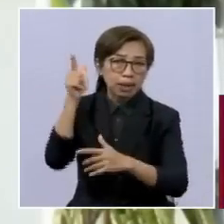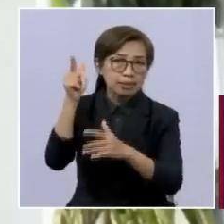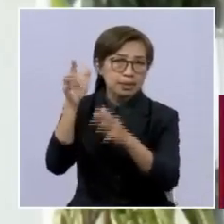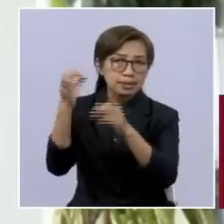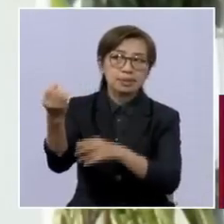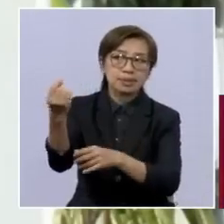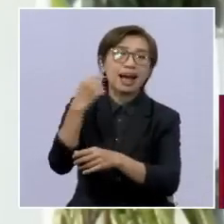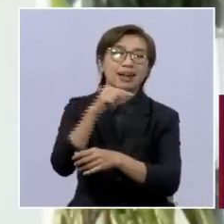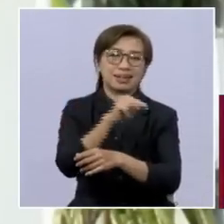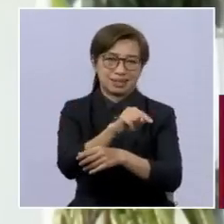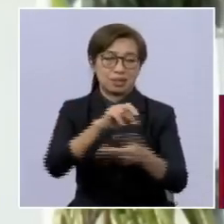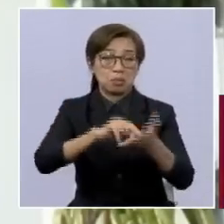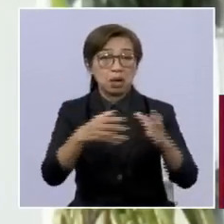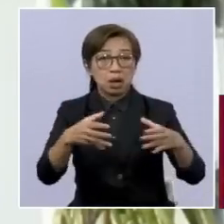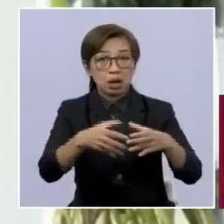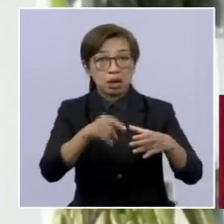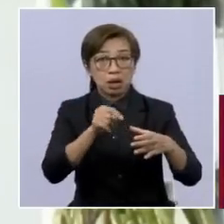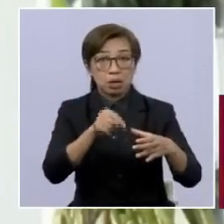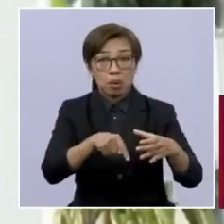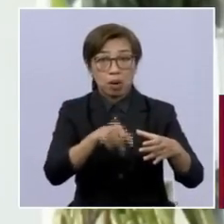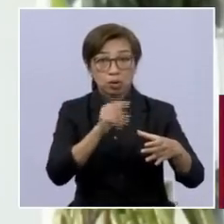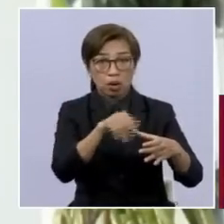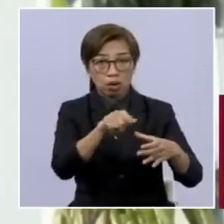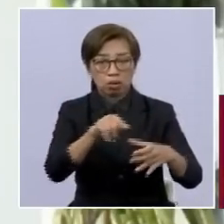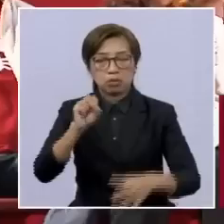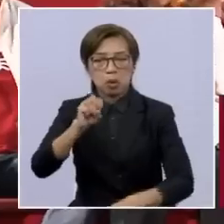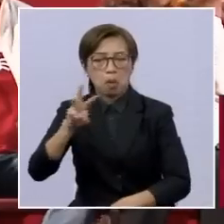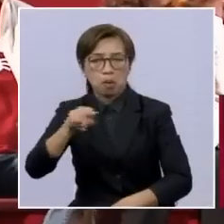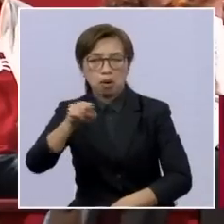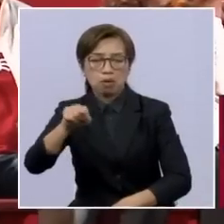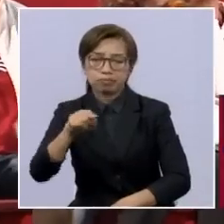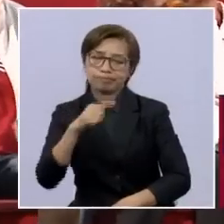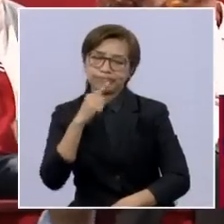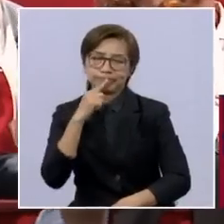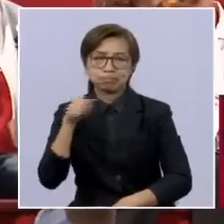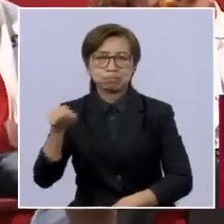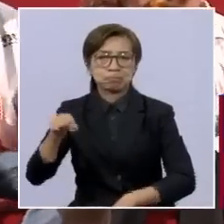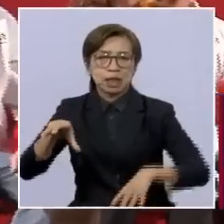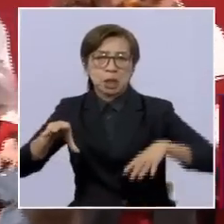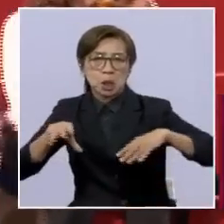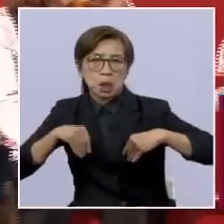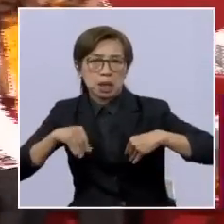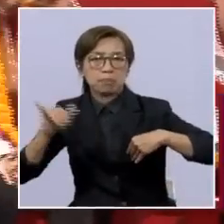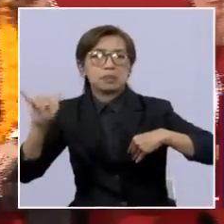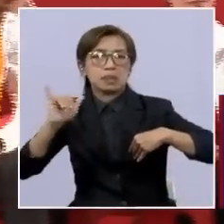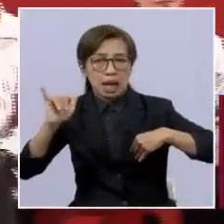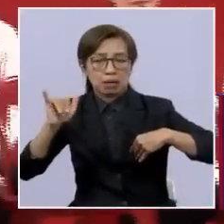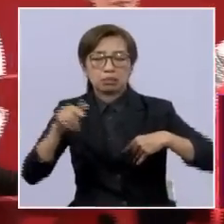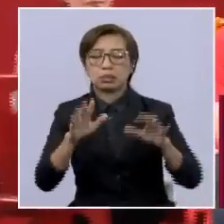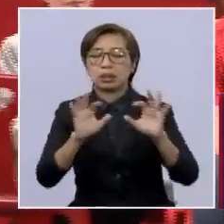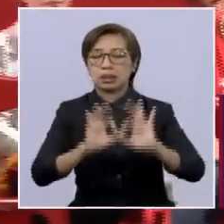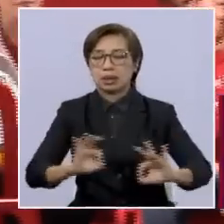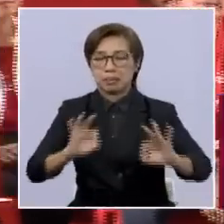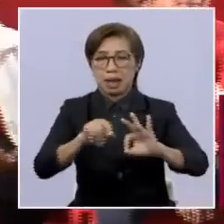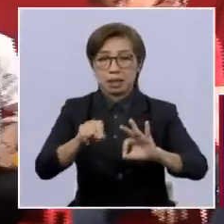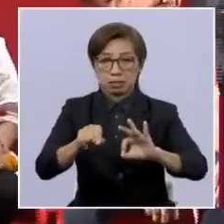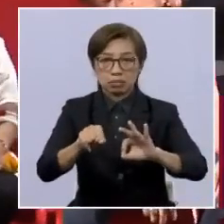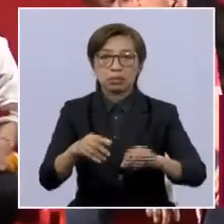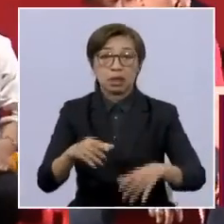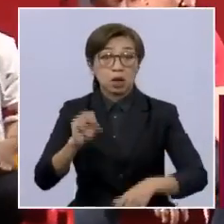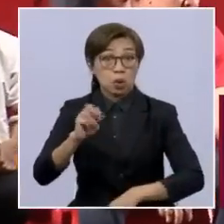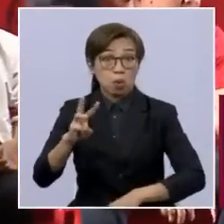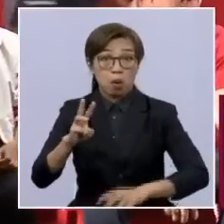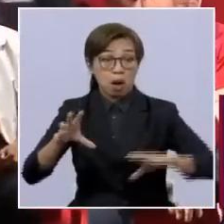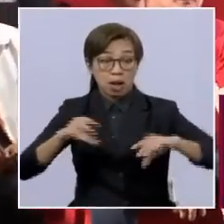ญาณตอบรับจากสว.ที่ดีนักดังนั้นถ้าไม่ได้รับการยอมรับจากสว.โดยเฉพาะในการโหวตนายก